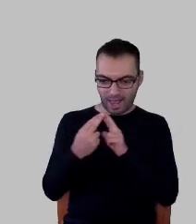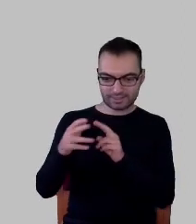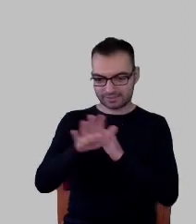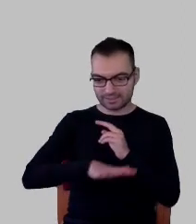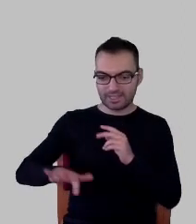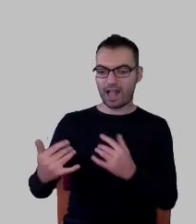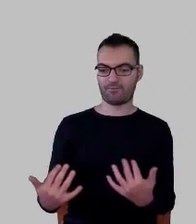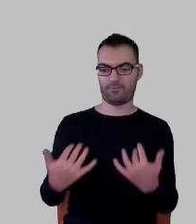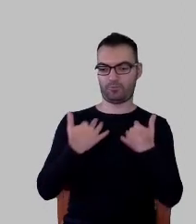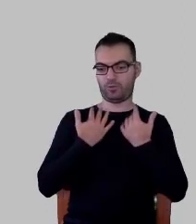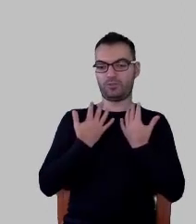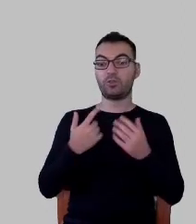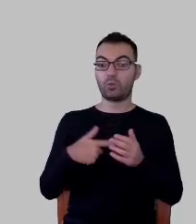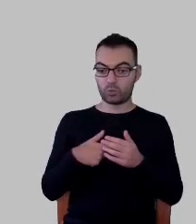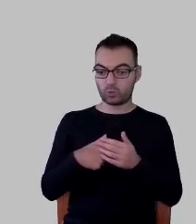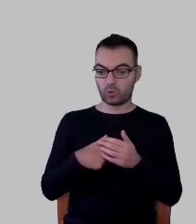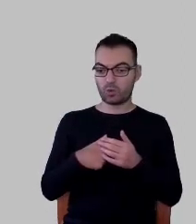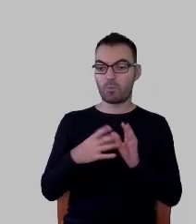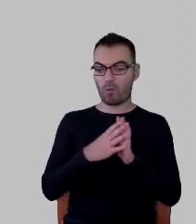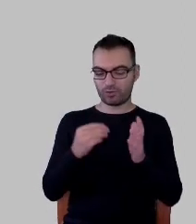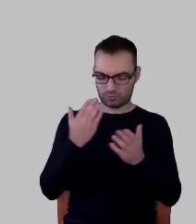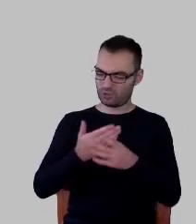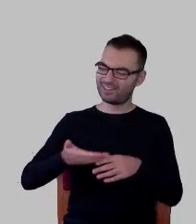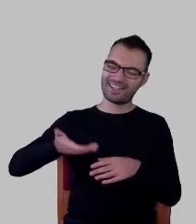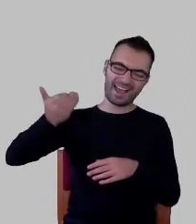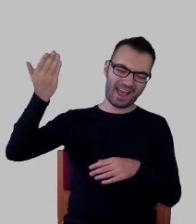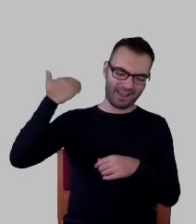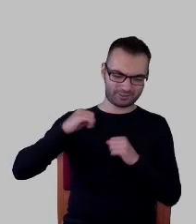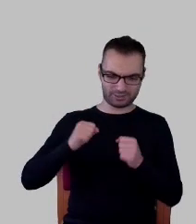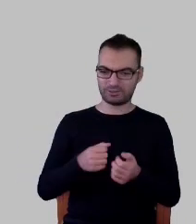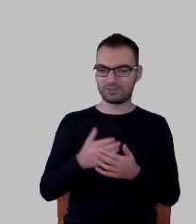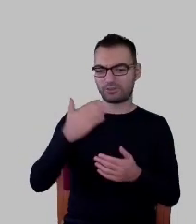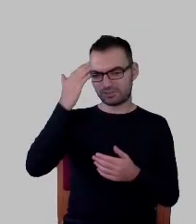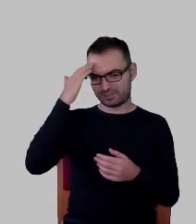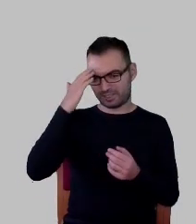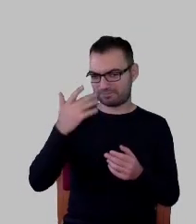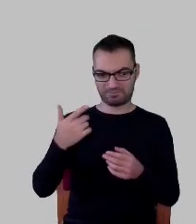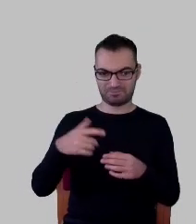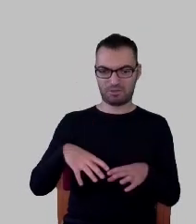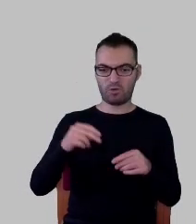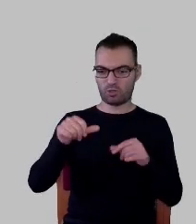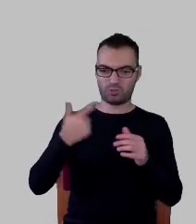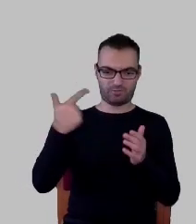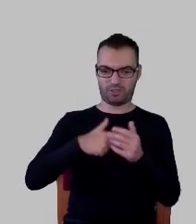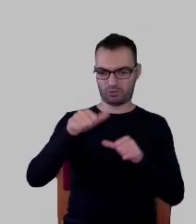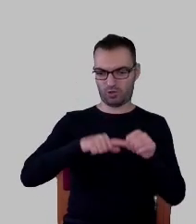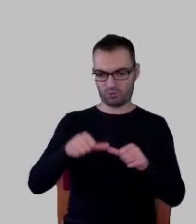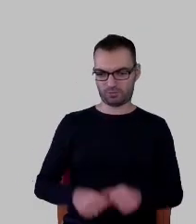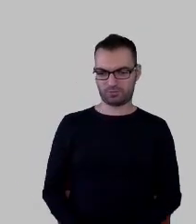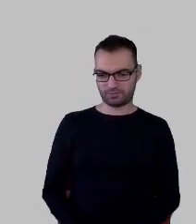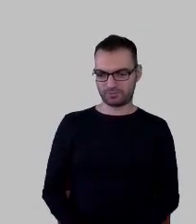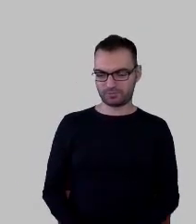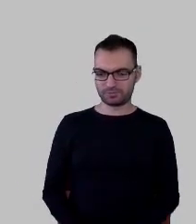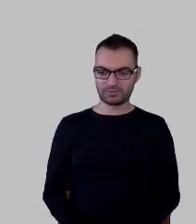funkcjonowanie osoby już funkcjonuje od dawna, jest znany od początku tego stulecia. Więc nie jest to nowość